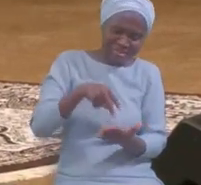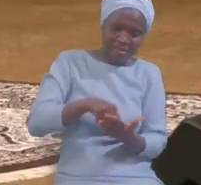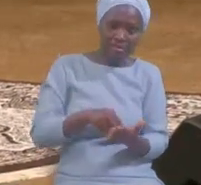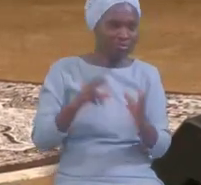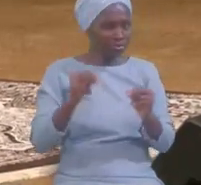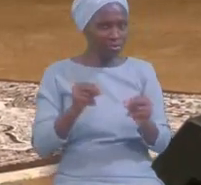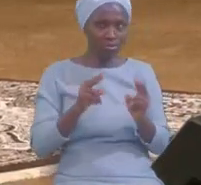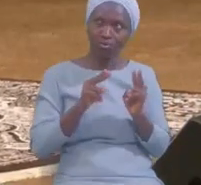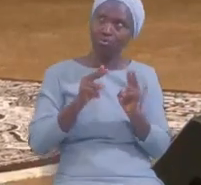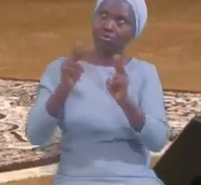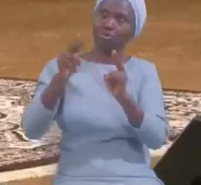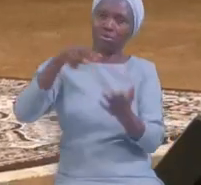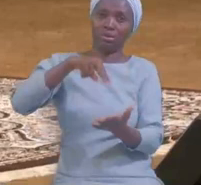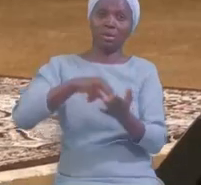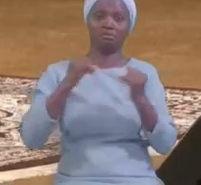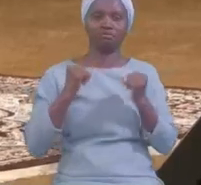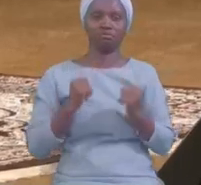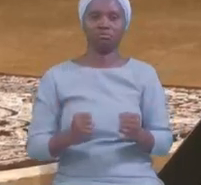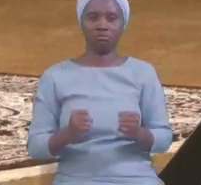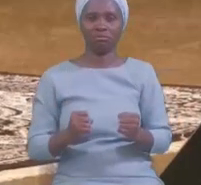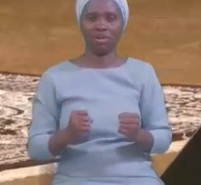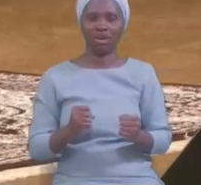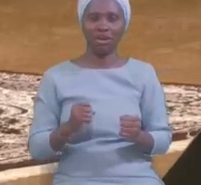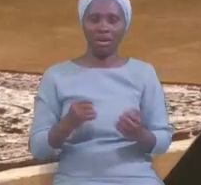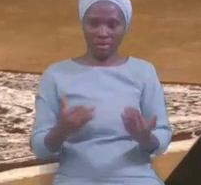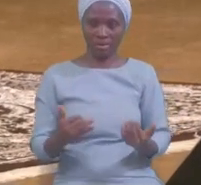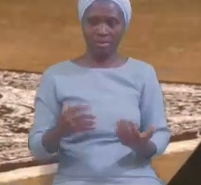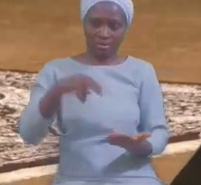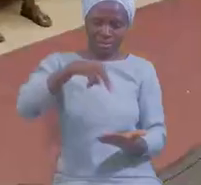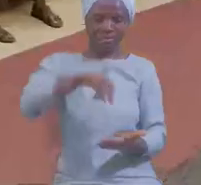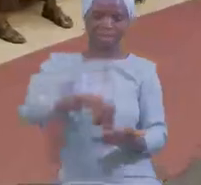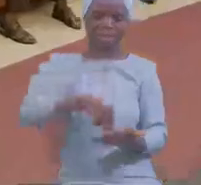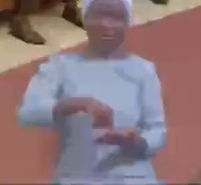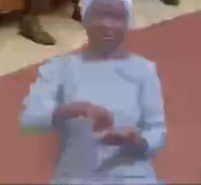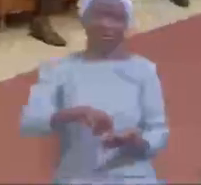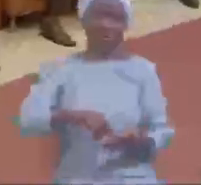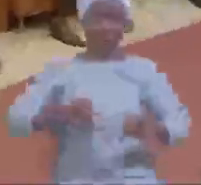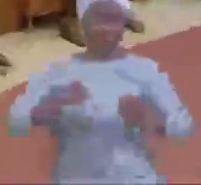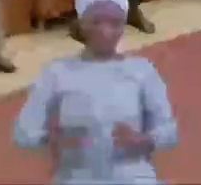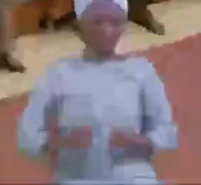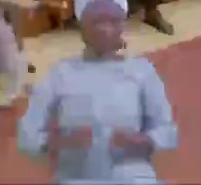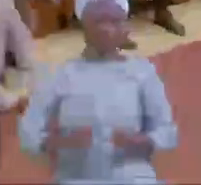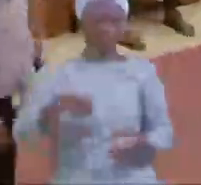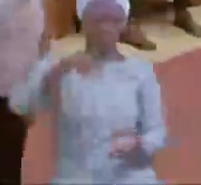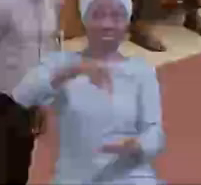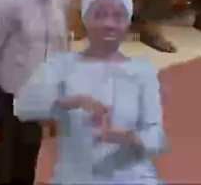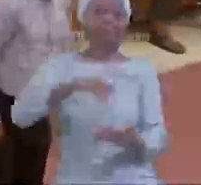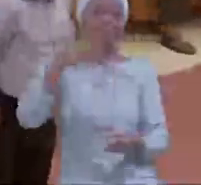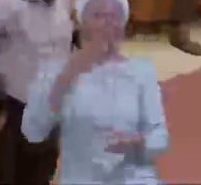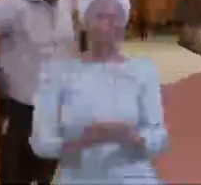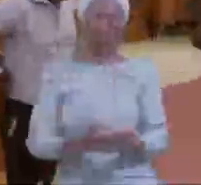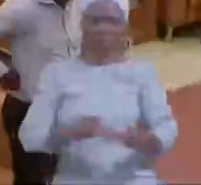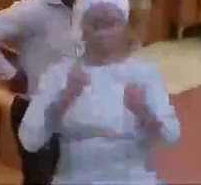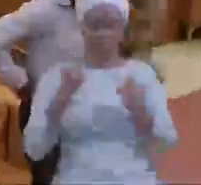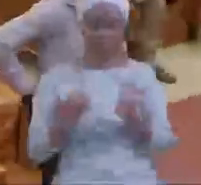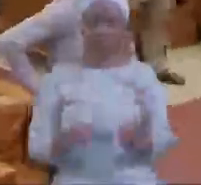debout. Vous allez vous tenir debout tout droit. Tenez-vous debout. Tenez-vous bien. Tenez-vous debout bien.